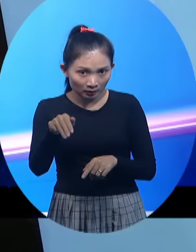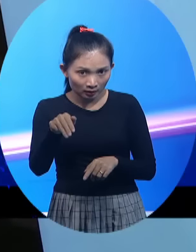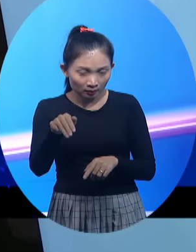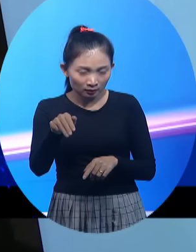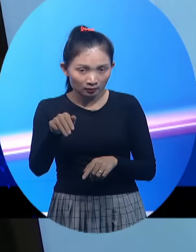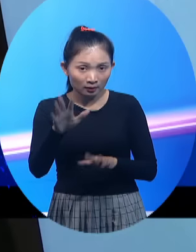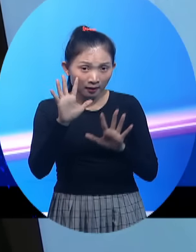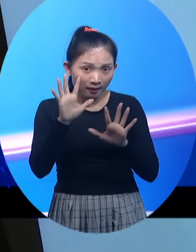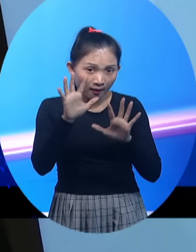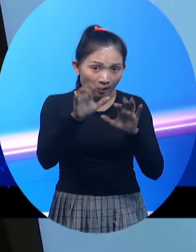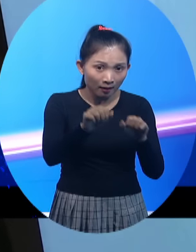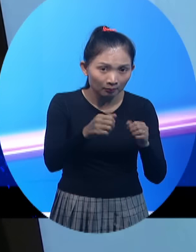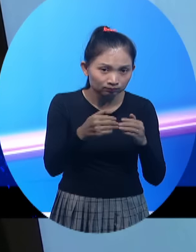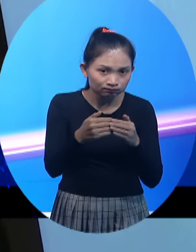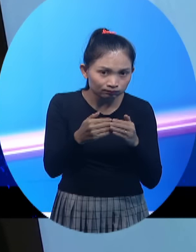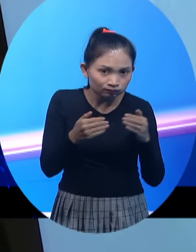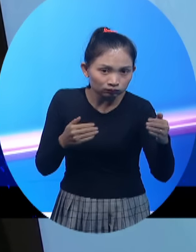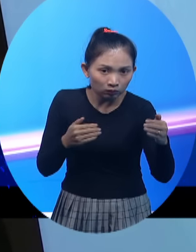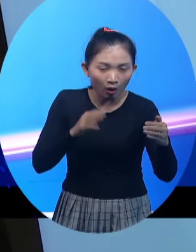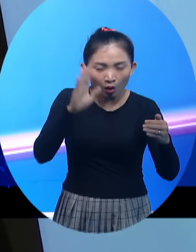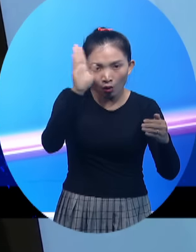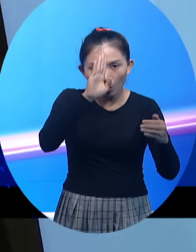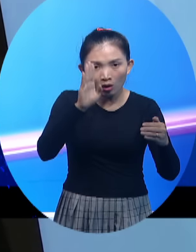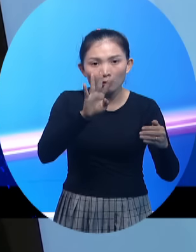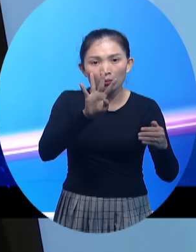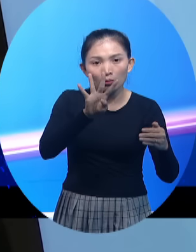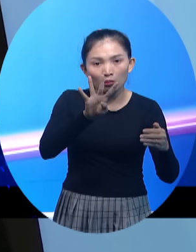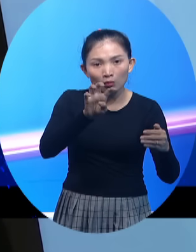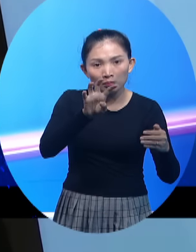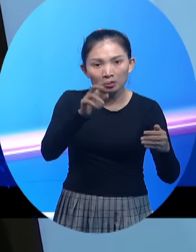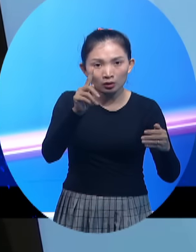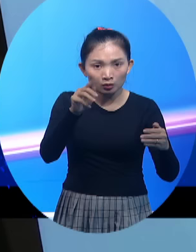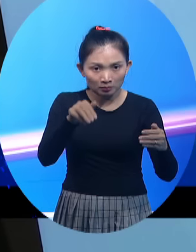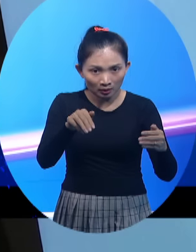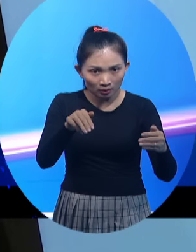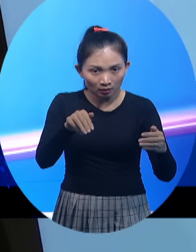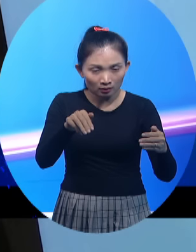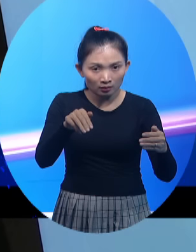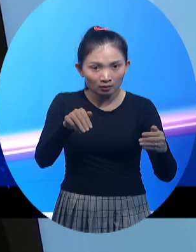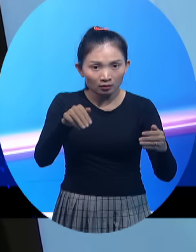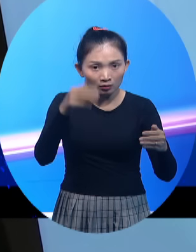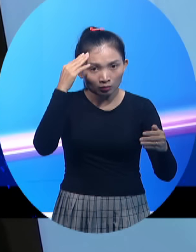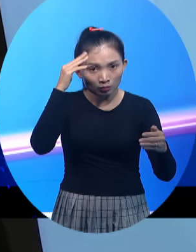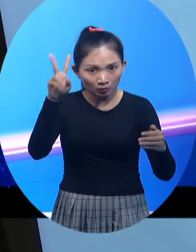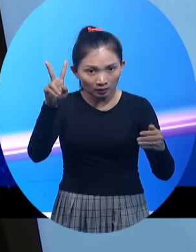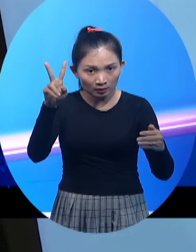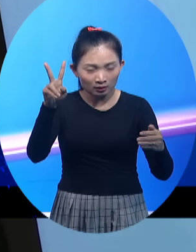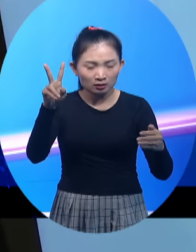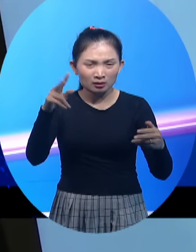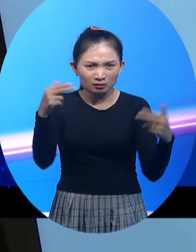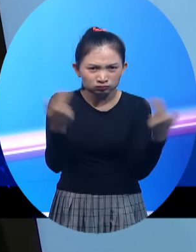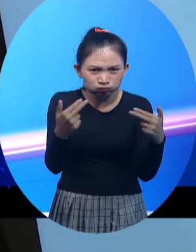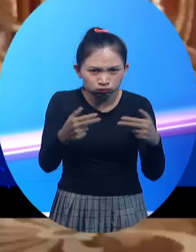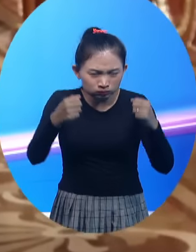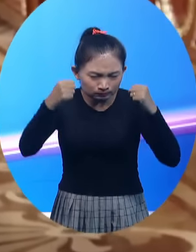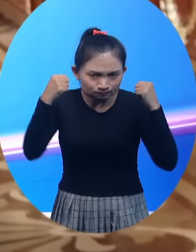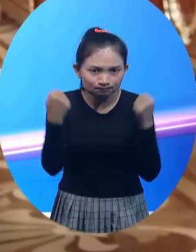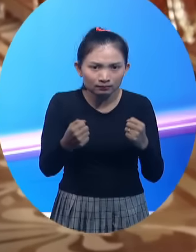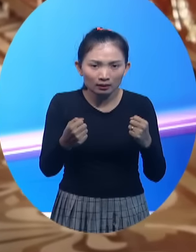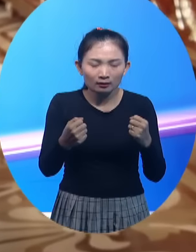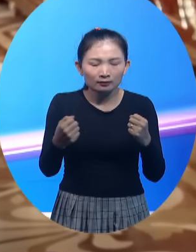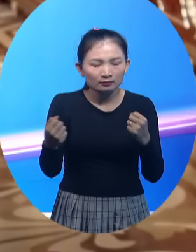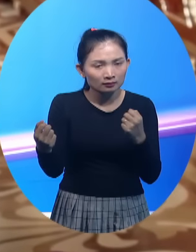soát hơn 40 km Vông gồm 74 khu dân cư giao tranh đang xảy ra dọc toàn bộ tiền tuyến bất chấp cường độ chiến đấu cao tình